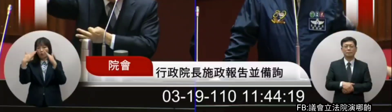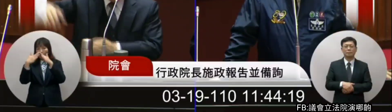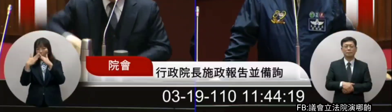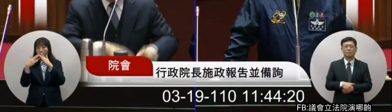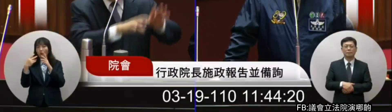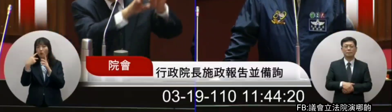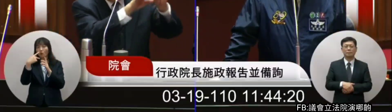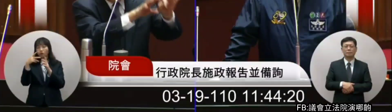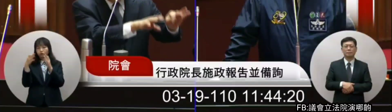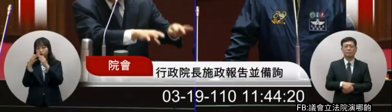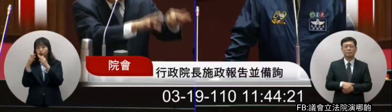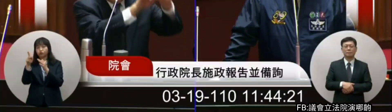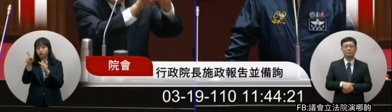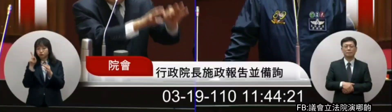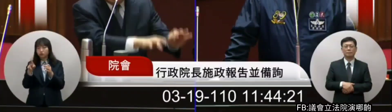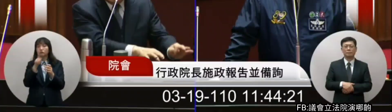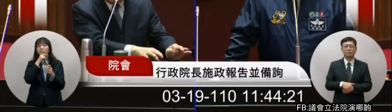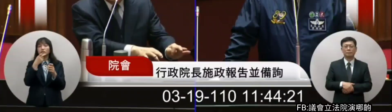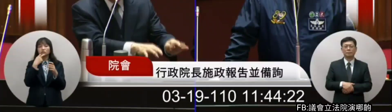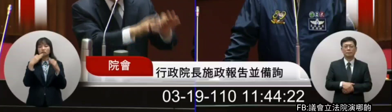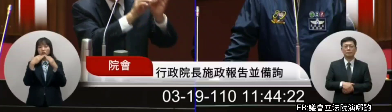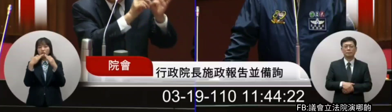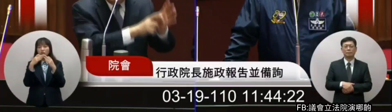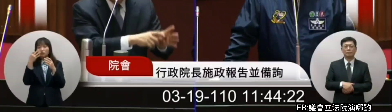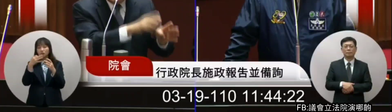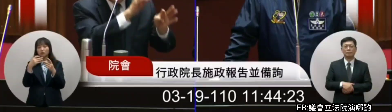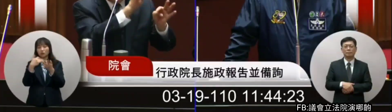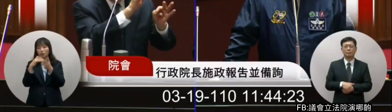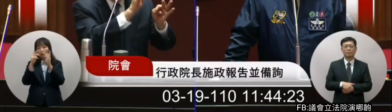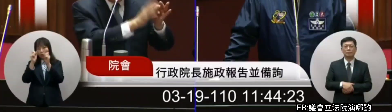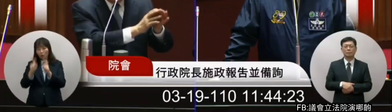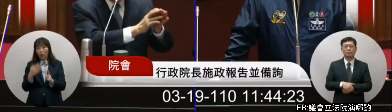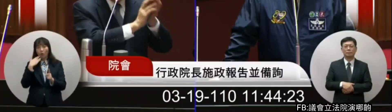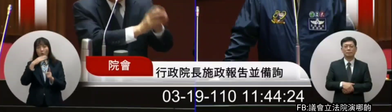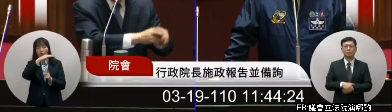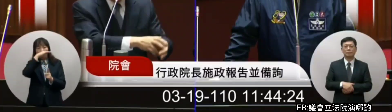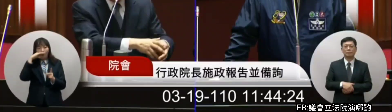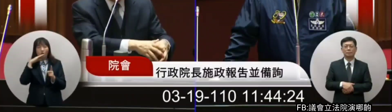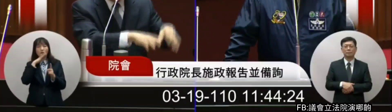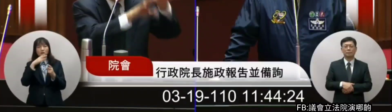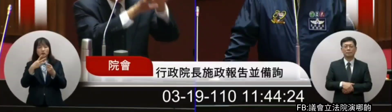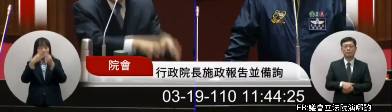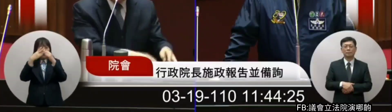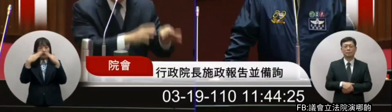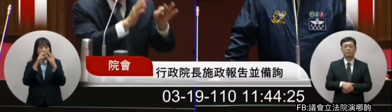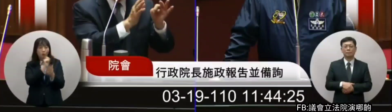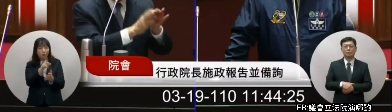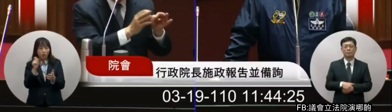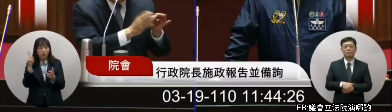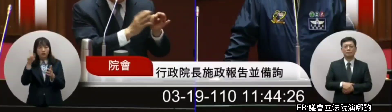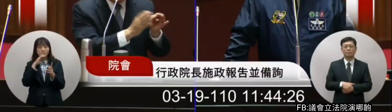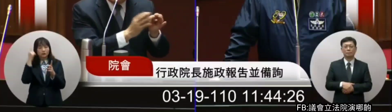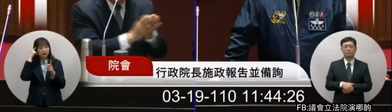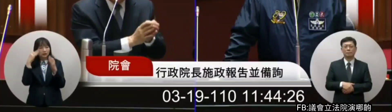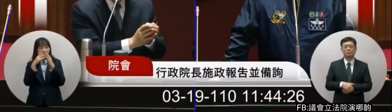贷款，我们中央银行也大大降低买豪宅的买第三户以上的，降